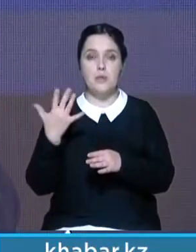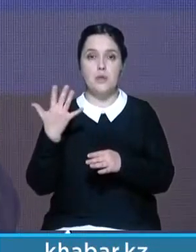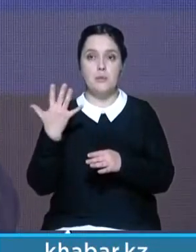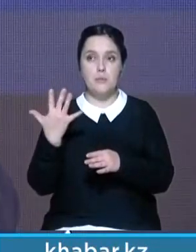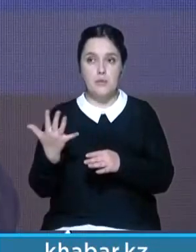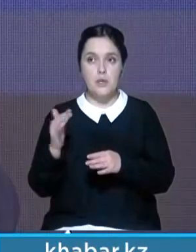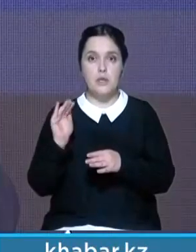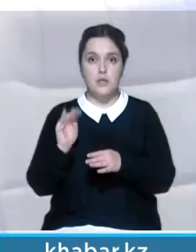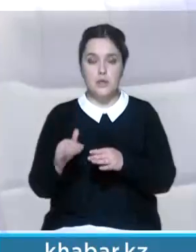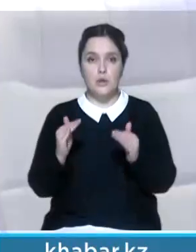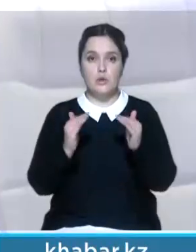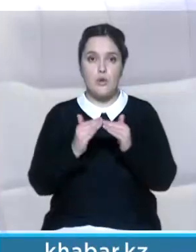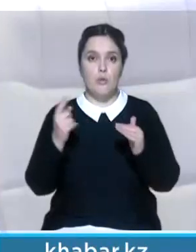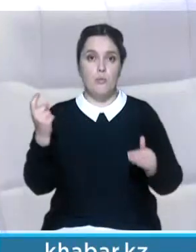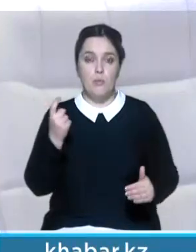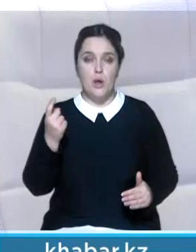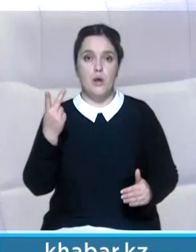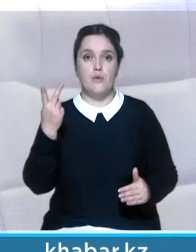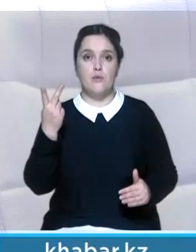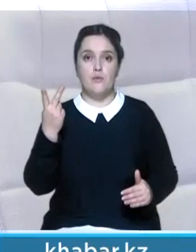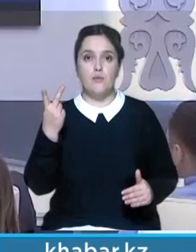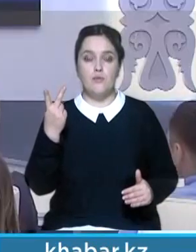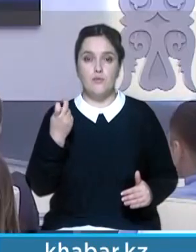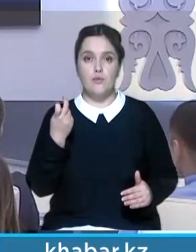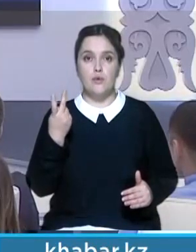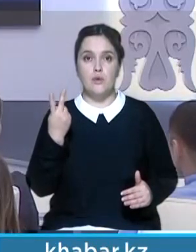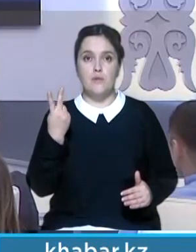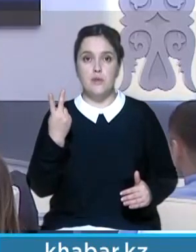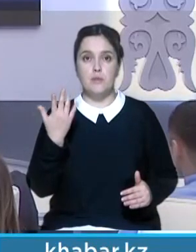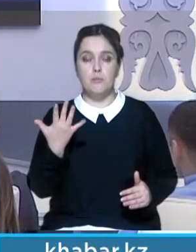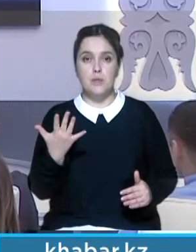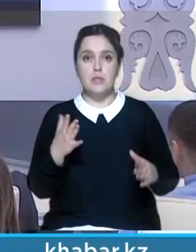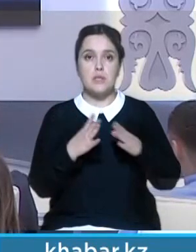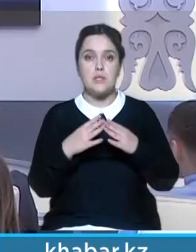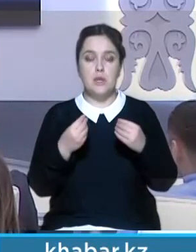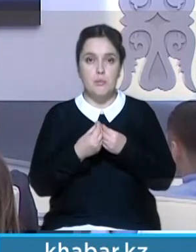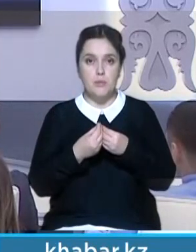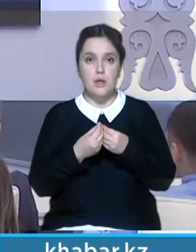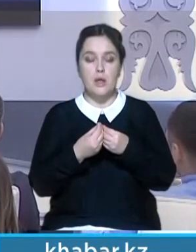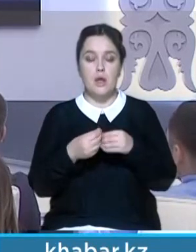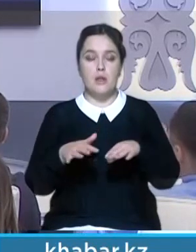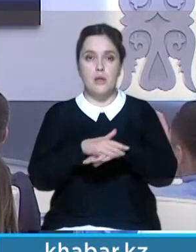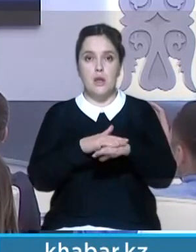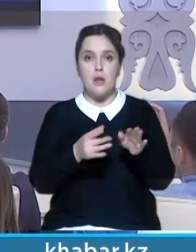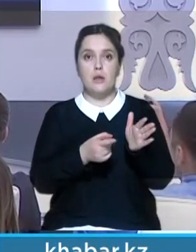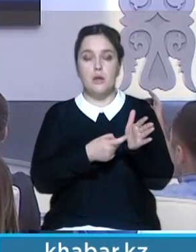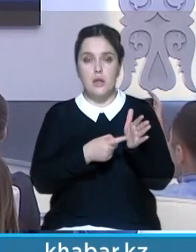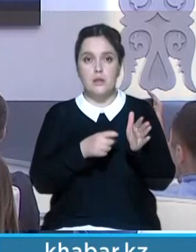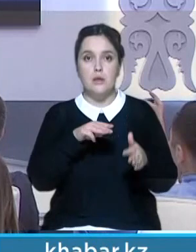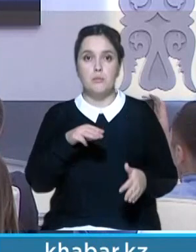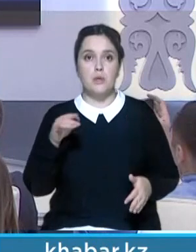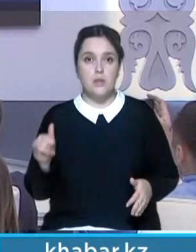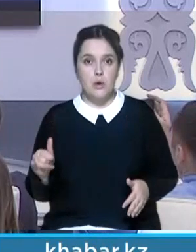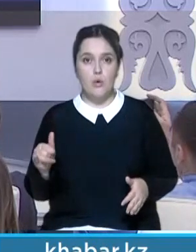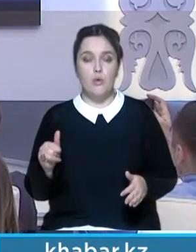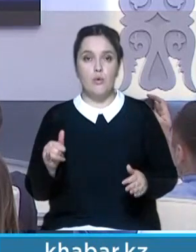5,5 тысячам частных домов. Для 225 семей из социально уязвимых слоев населения Караганды и Темиртау